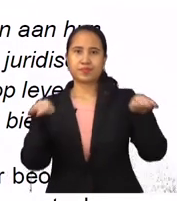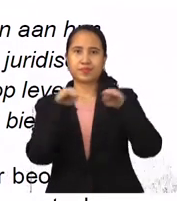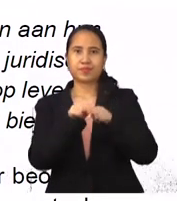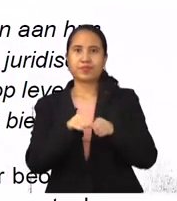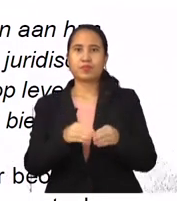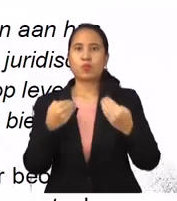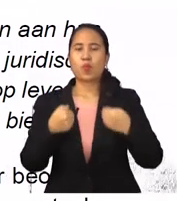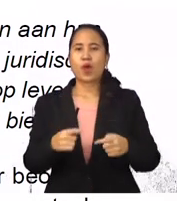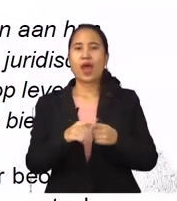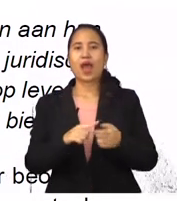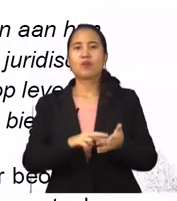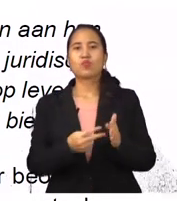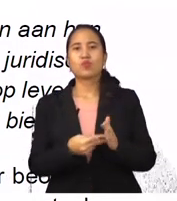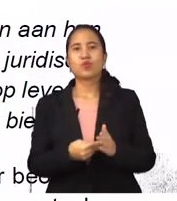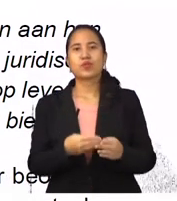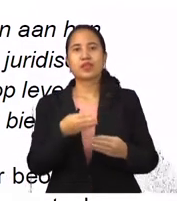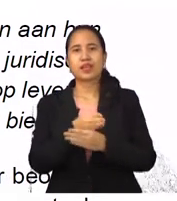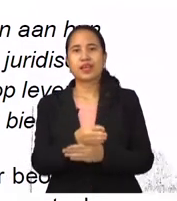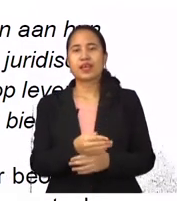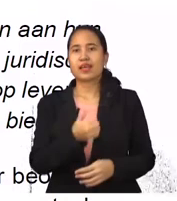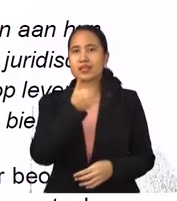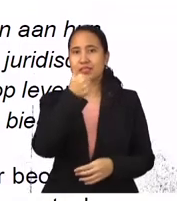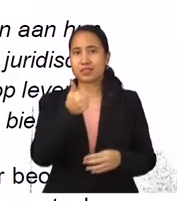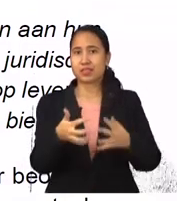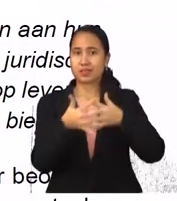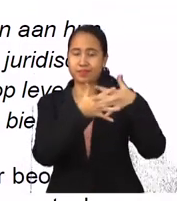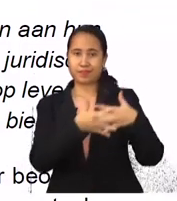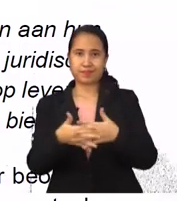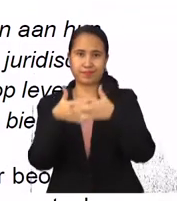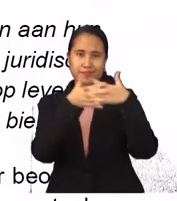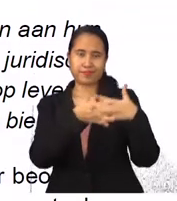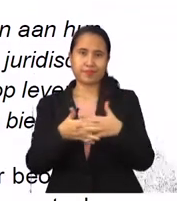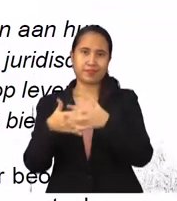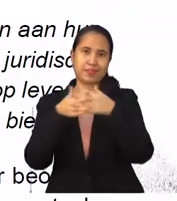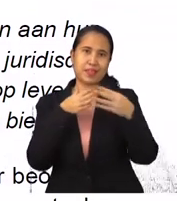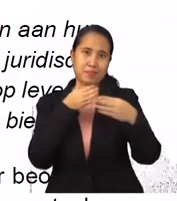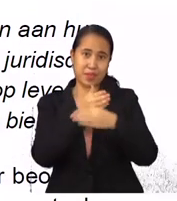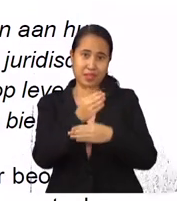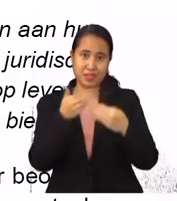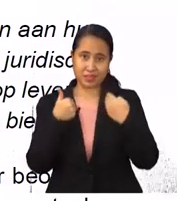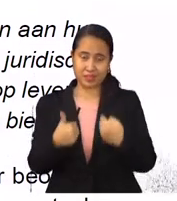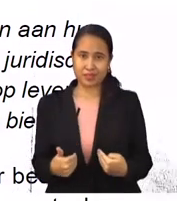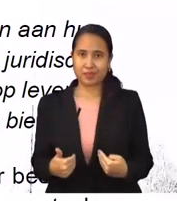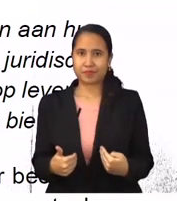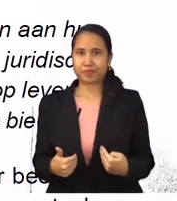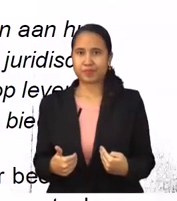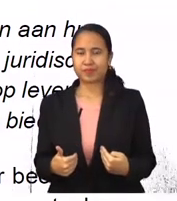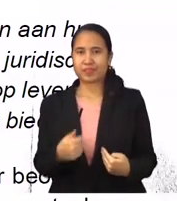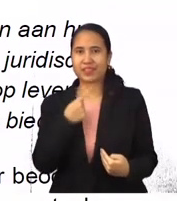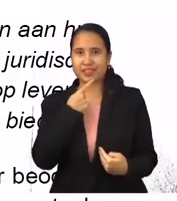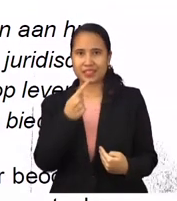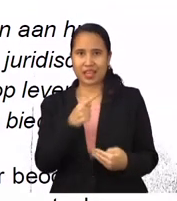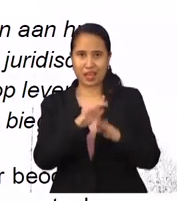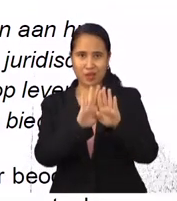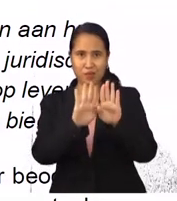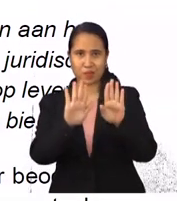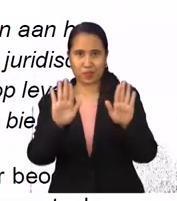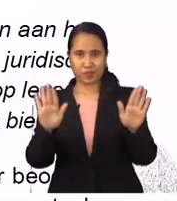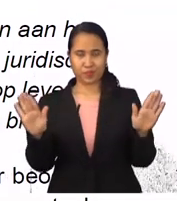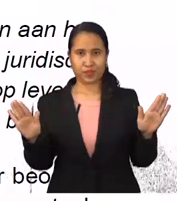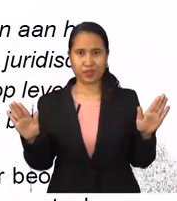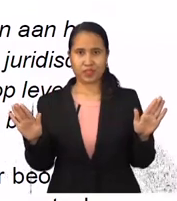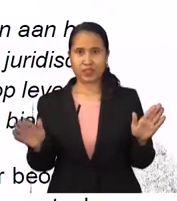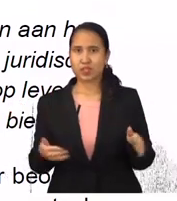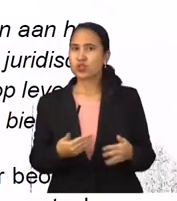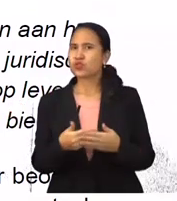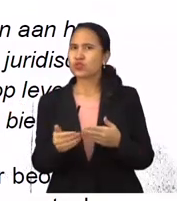politieke rechten en artikel 6 van het Amerikaanse verdrag van de rechten van de mens, uitdrukking aan de bescherming van het tegen